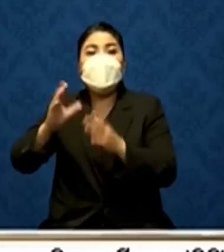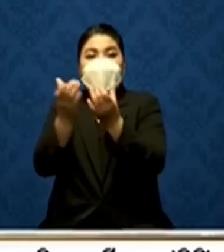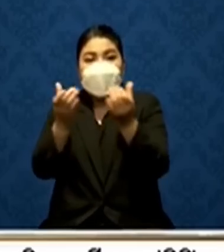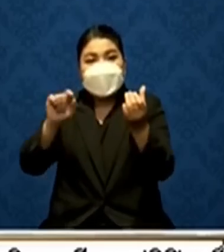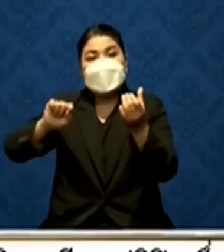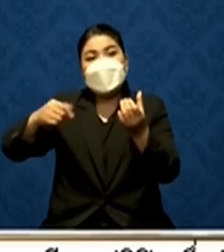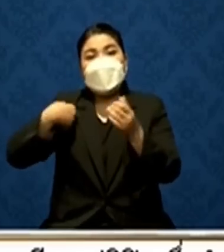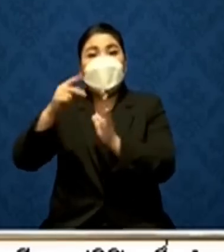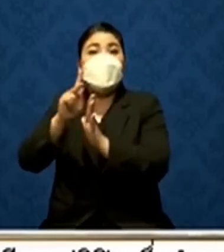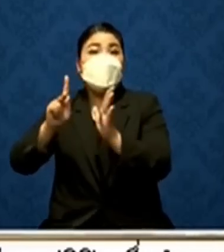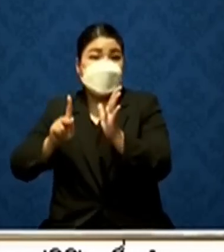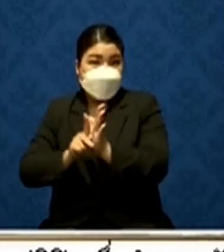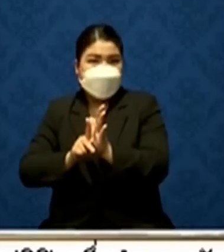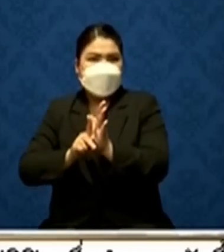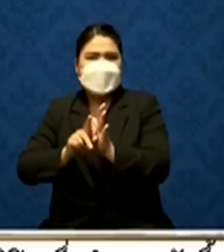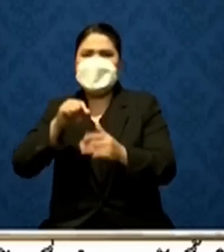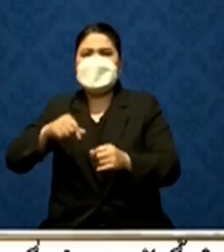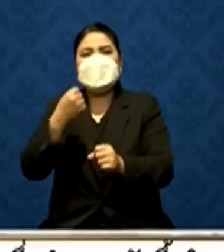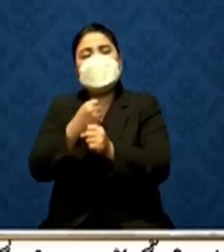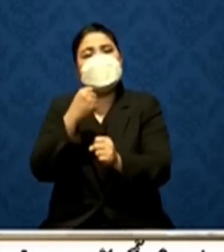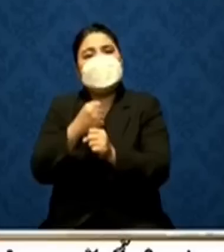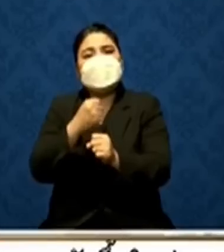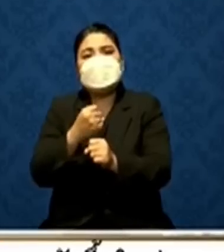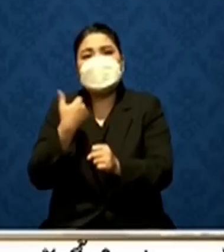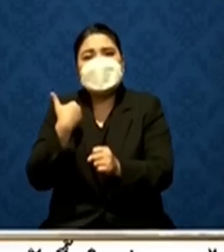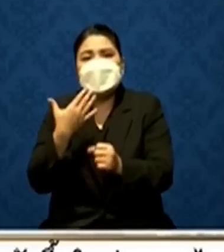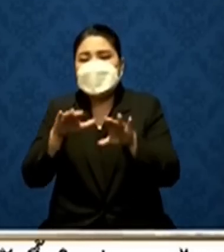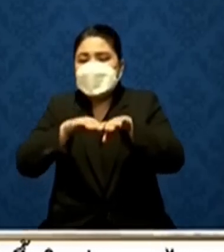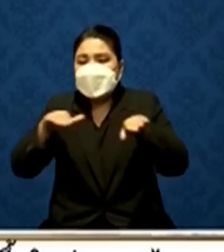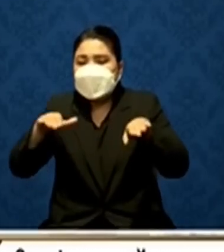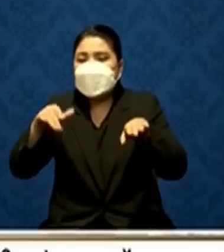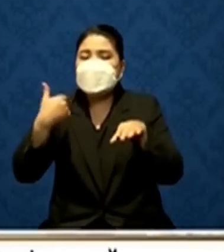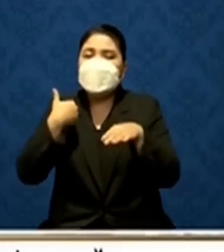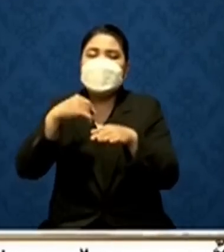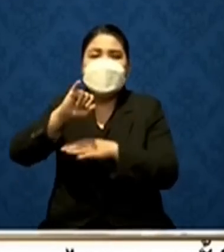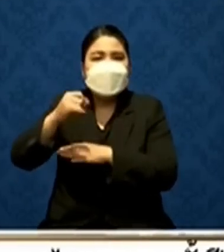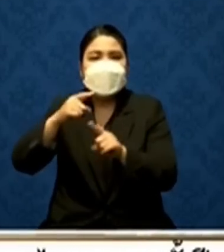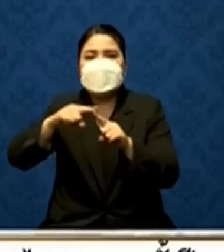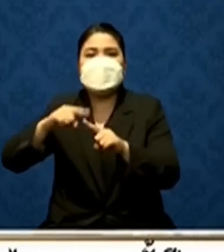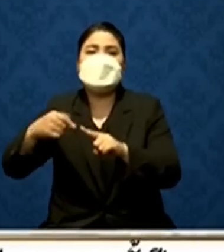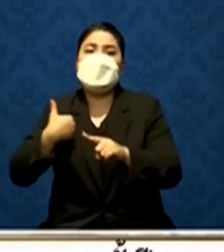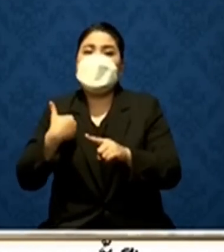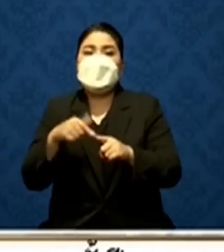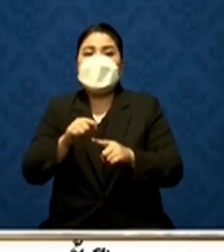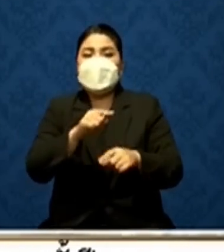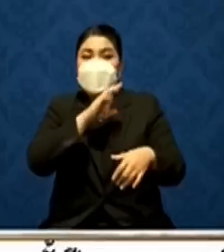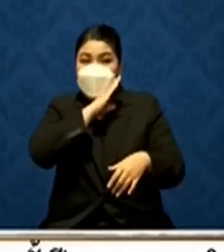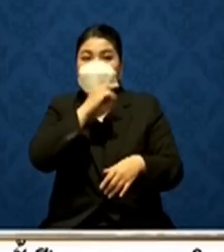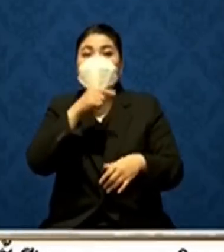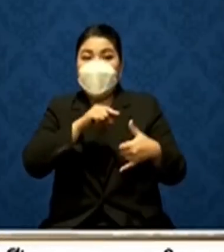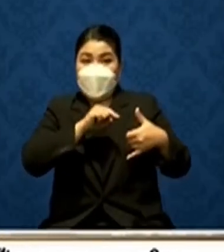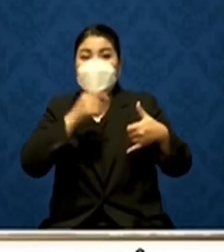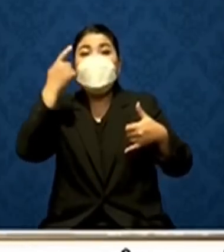กฎหมายฝ่าฝืนหรือไม่ปฏิบัติธรรมมาตรฐานจริยธรรมอย่างร้ายแรงปล่อยปละละเลยรู้เห็น